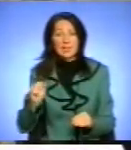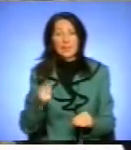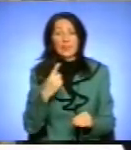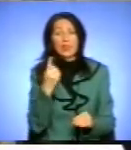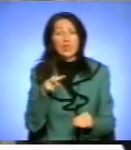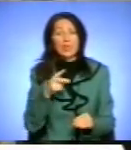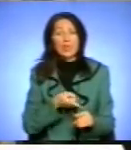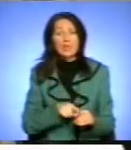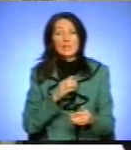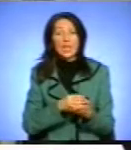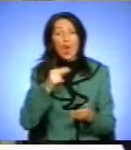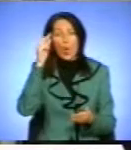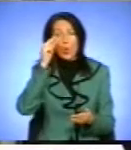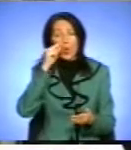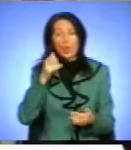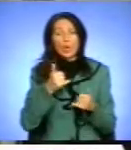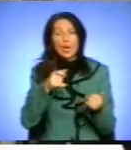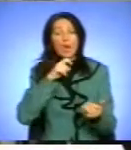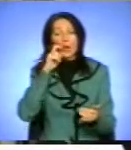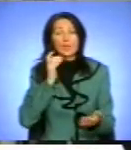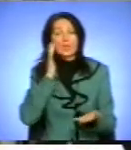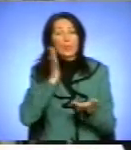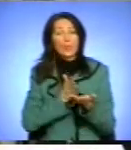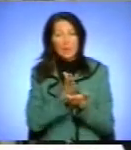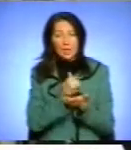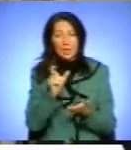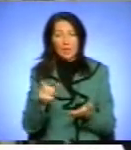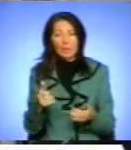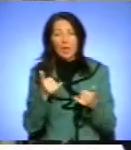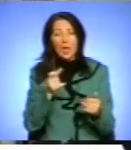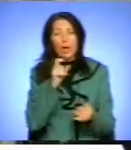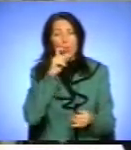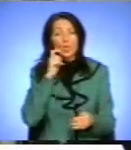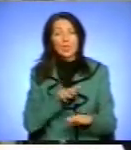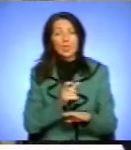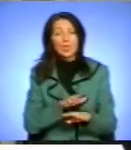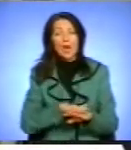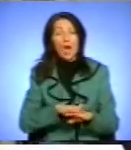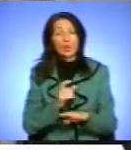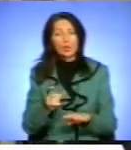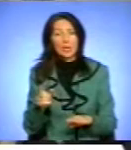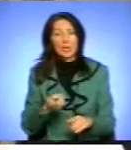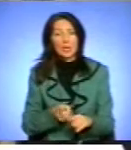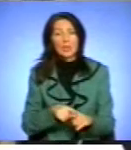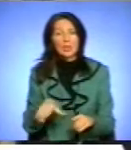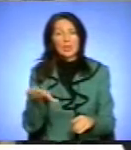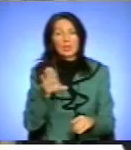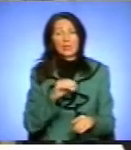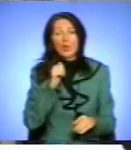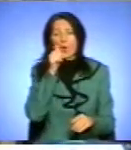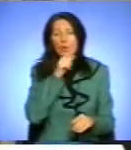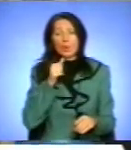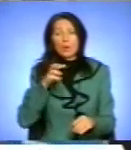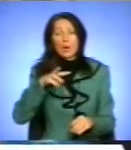українських політиків, урок для українських громадян, це свого роду меседж, як зараз